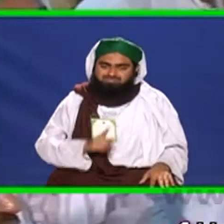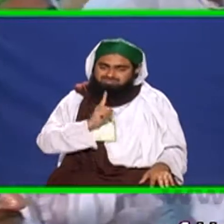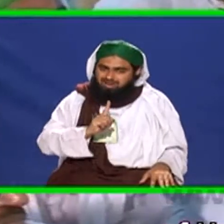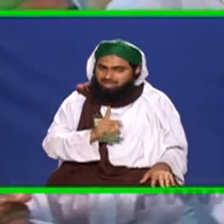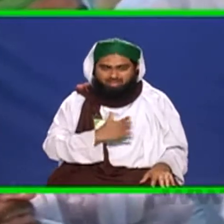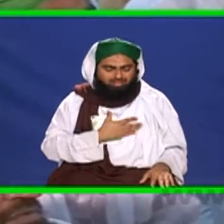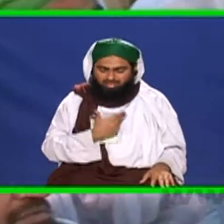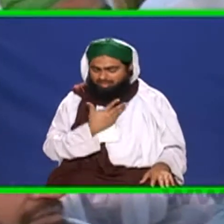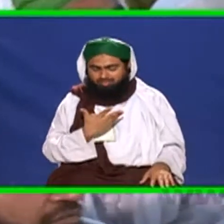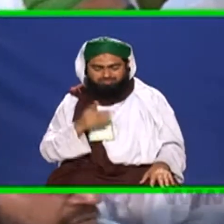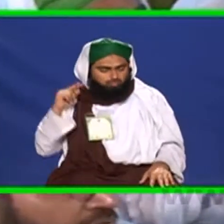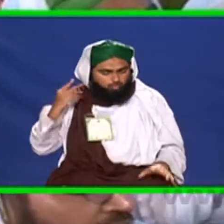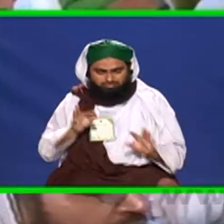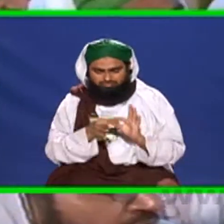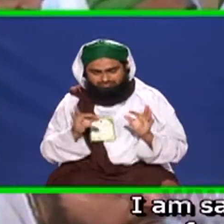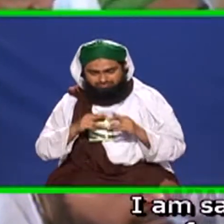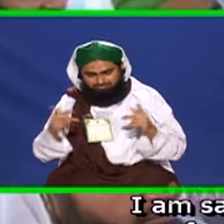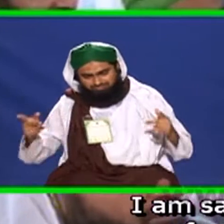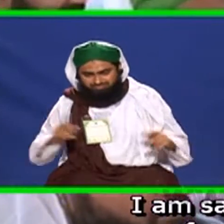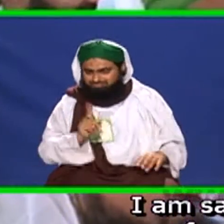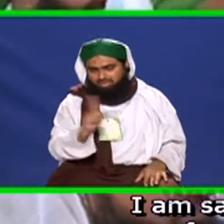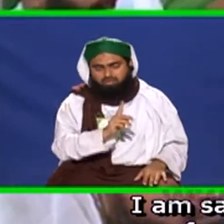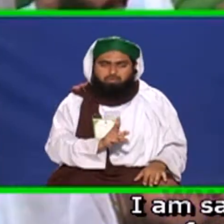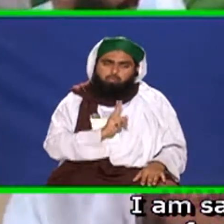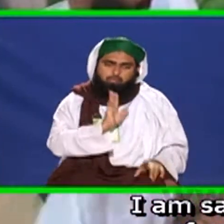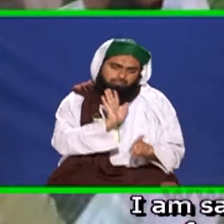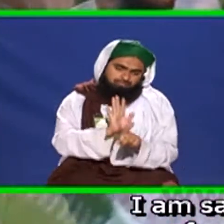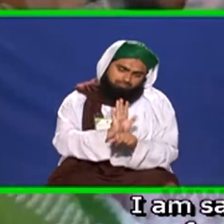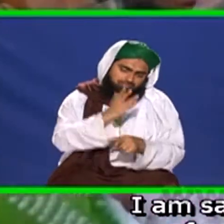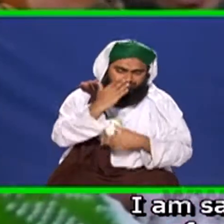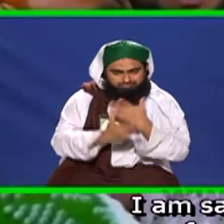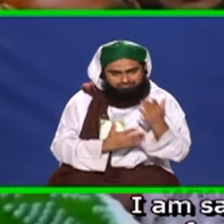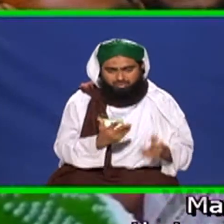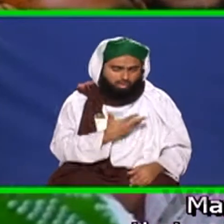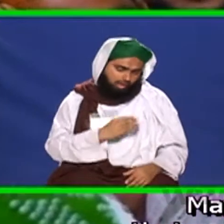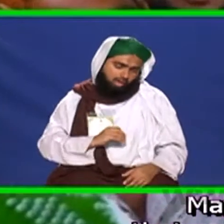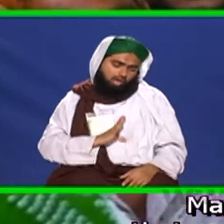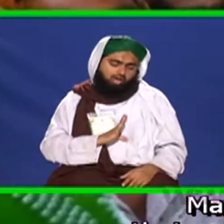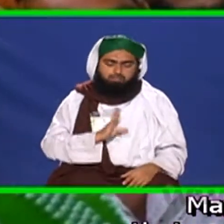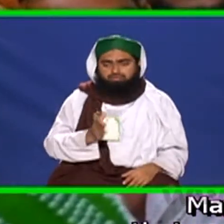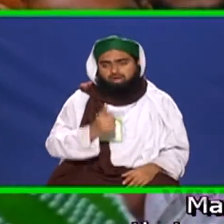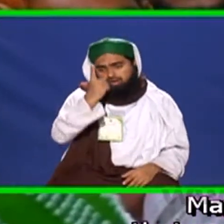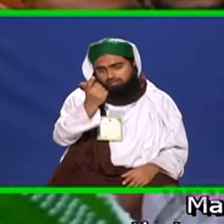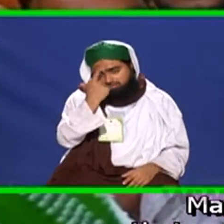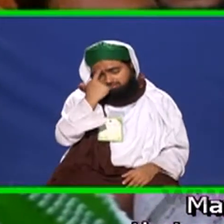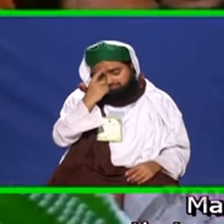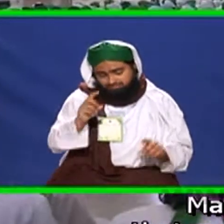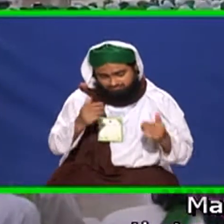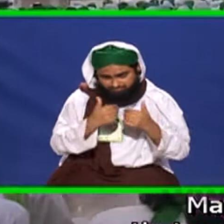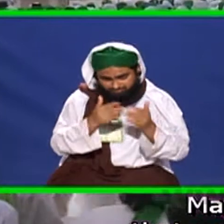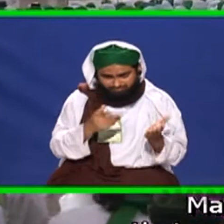نہیں ہوں، یہ معاذ اللہ ضرورت نہیں ہوگی. میں ایسے کہہ رہا ہوں کہ عملی طور پر نہیں، ہمارا زبانی دعویٰ ہے، اللہ کرے کہ ہم عملی غلام بن